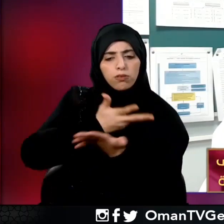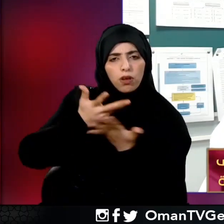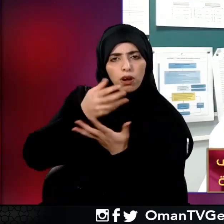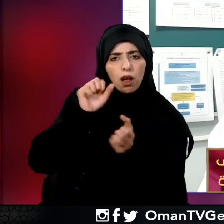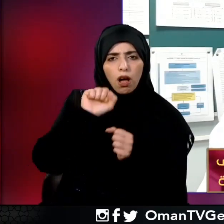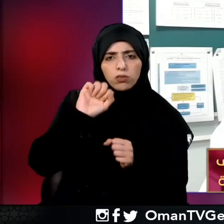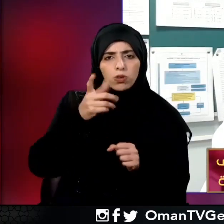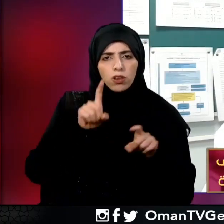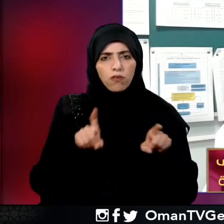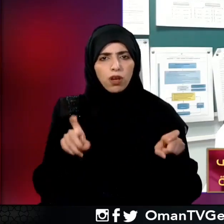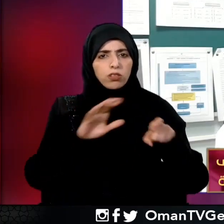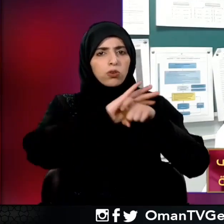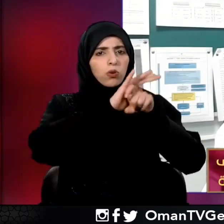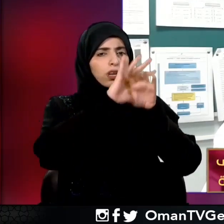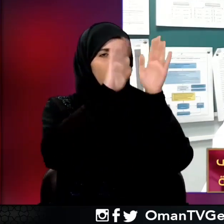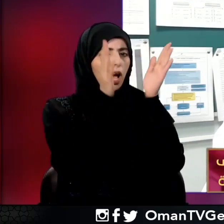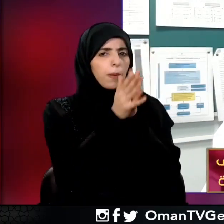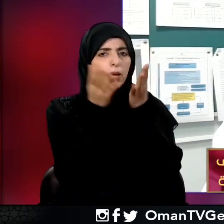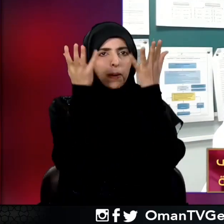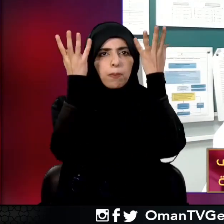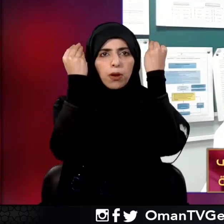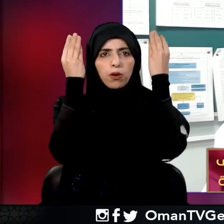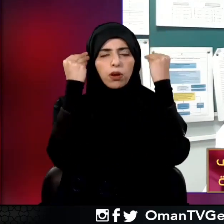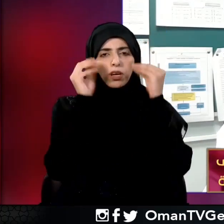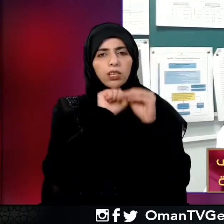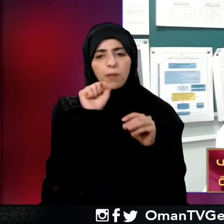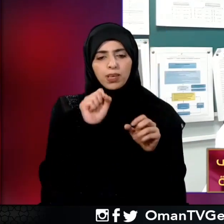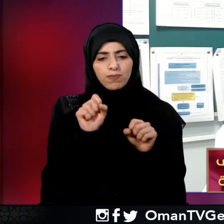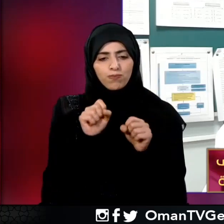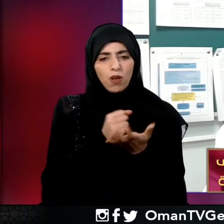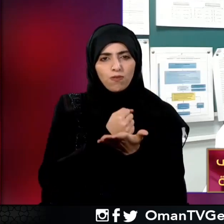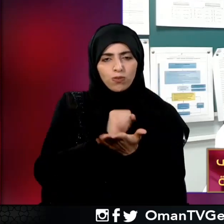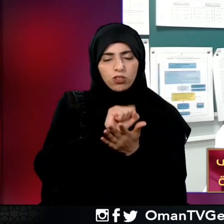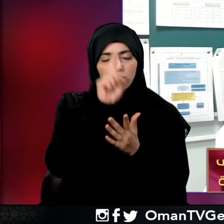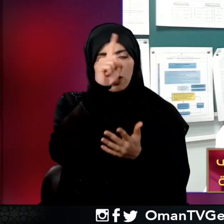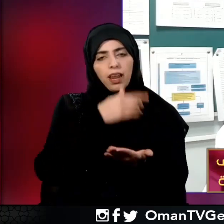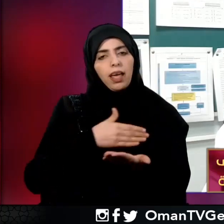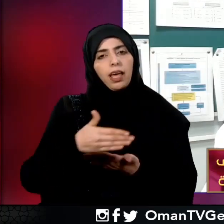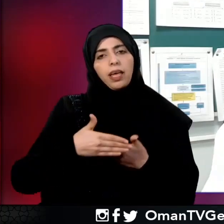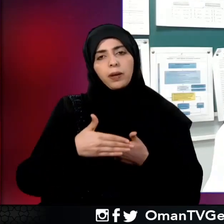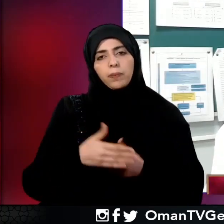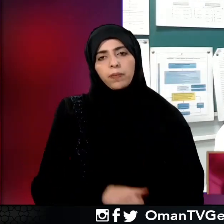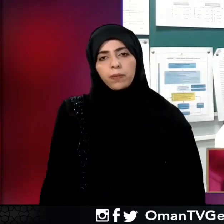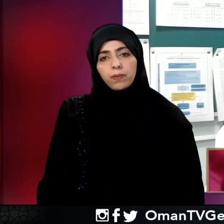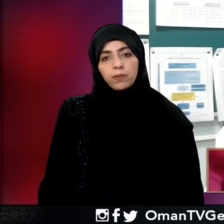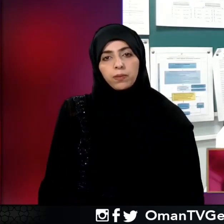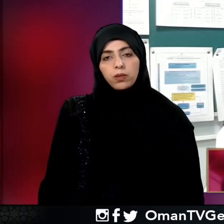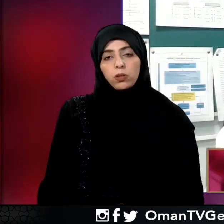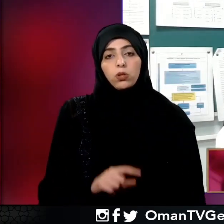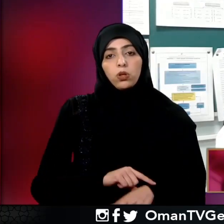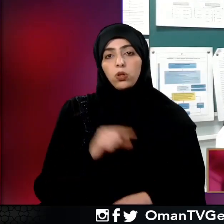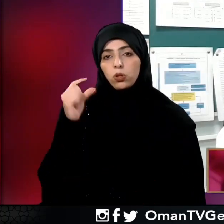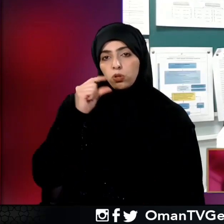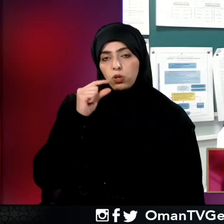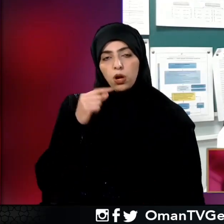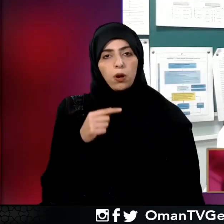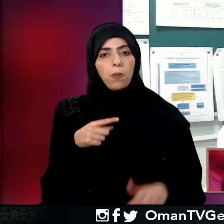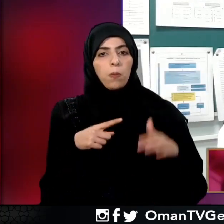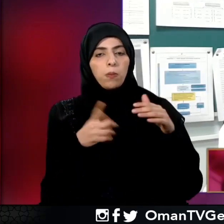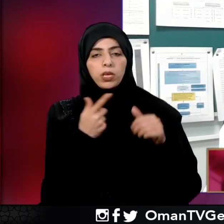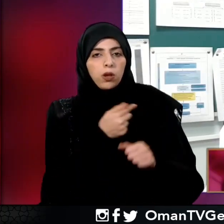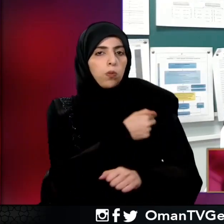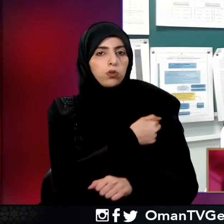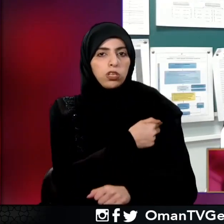أعاذنا الله منكم ومن جميع الشرور إن شاء الله. نعم دكتور، مستشفى